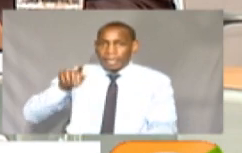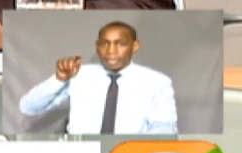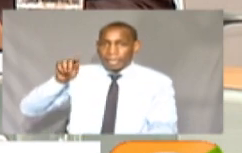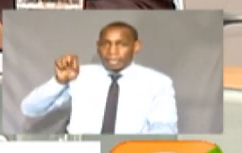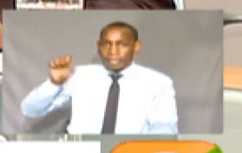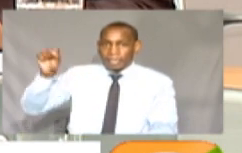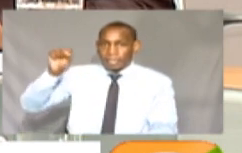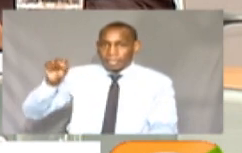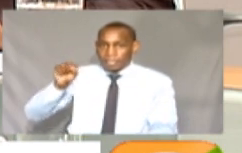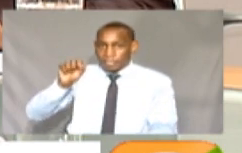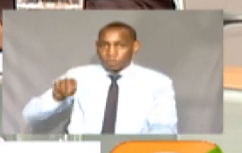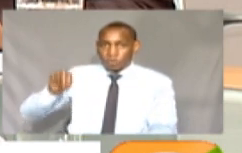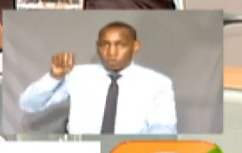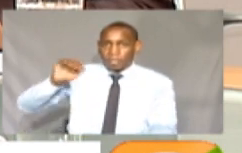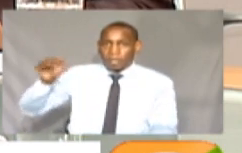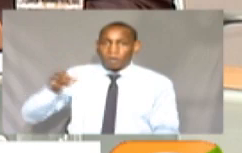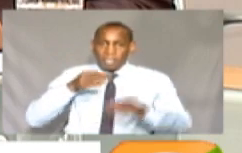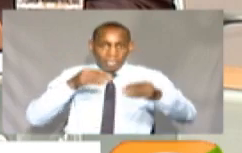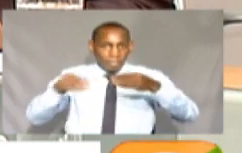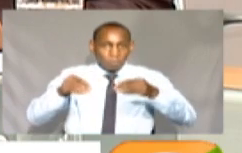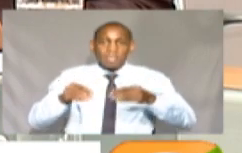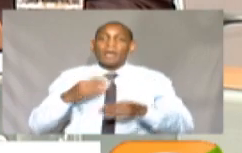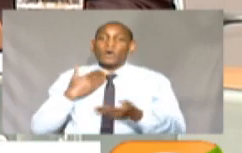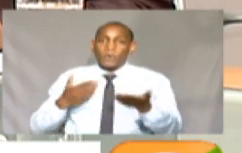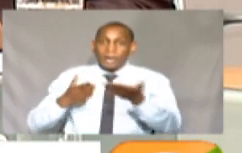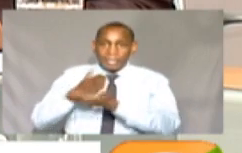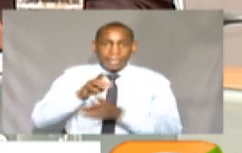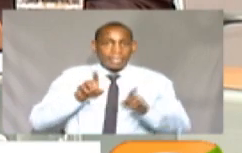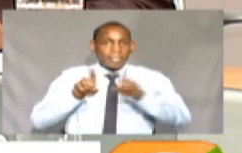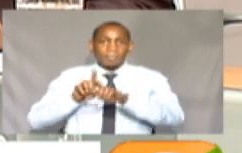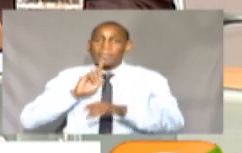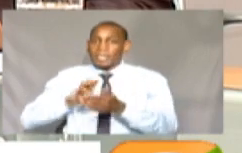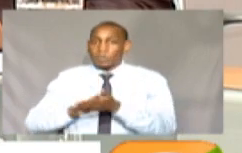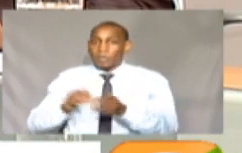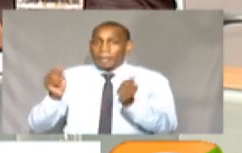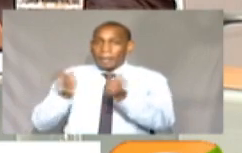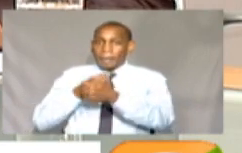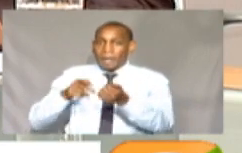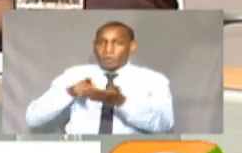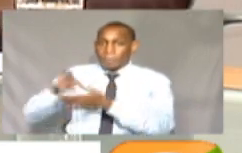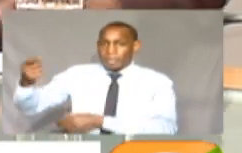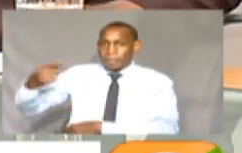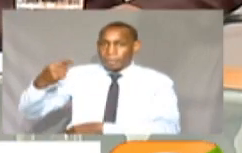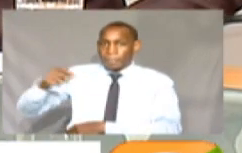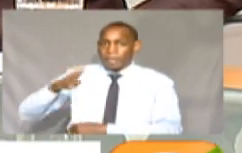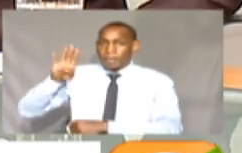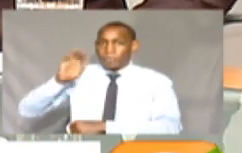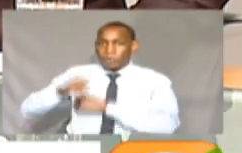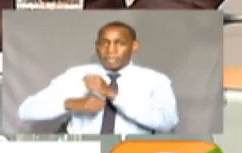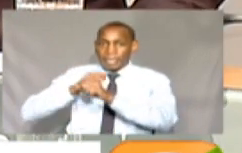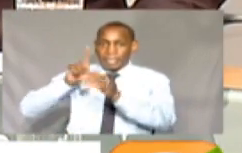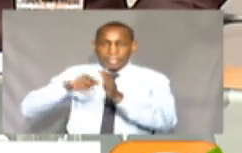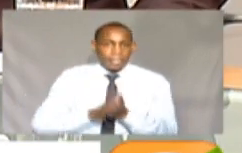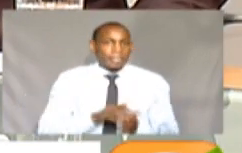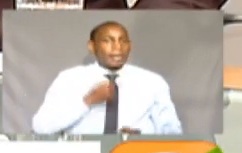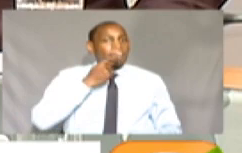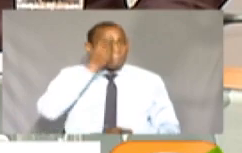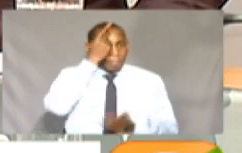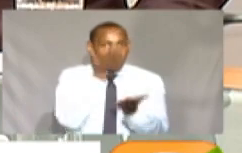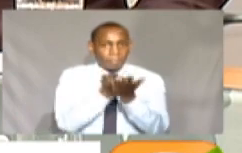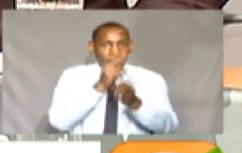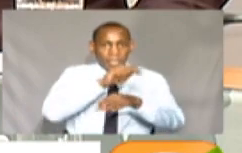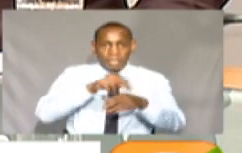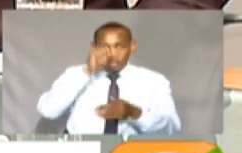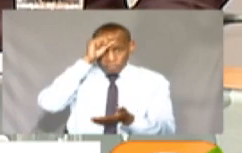Teso Kaskazini kaunti ya Busia wanalilia haki, huku wakisema hawajafidiwa miaka minne baadaye. Wazazi hao wameiomba serikali kuu